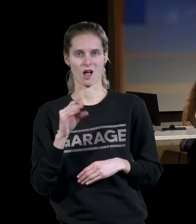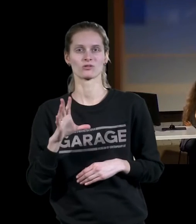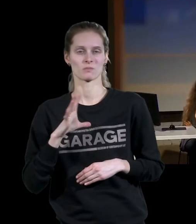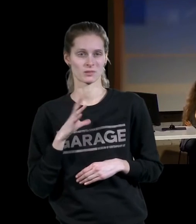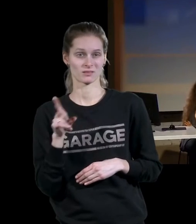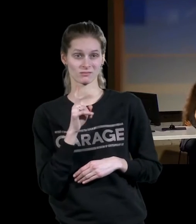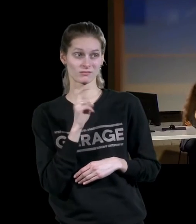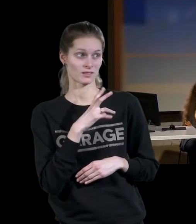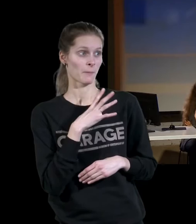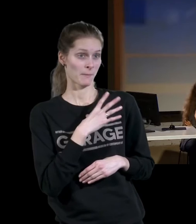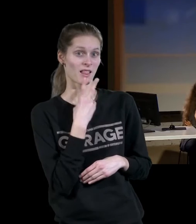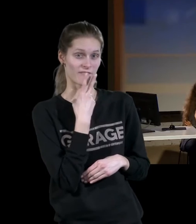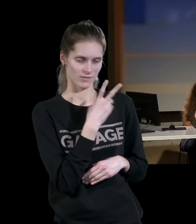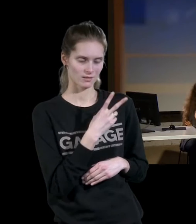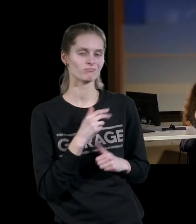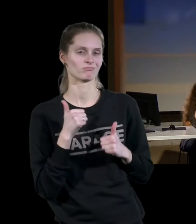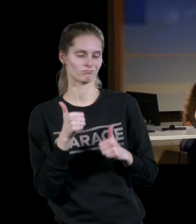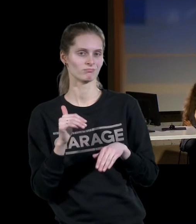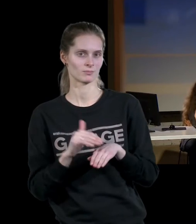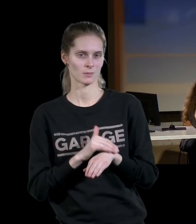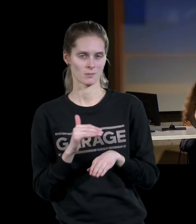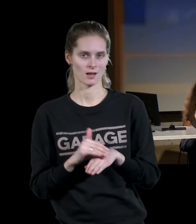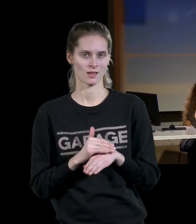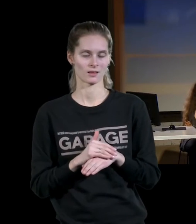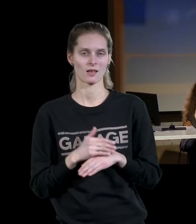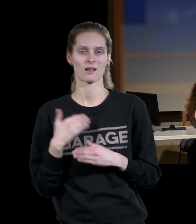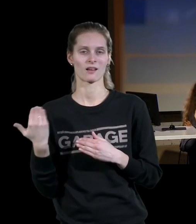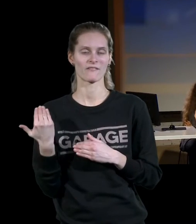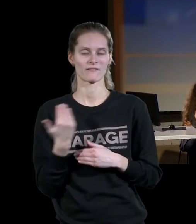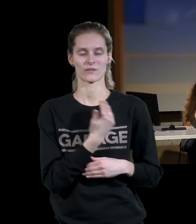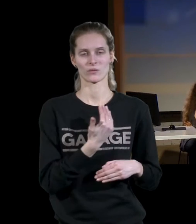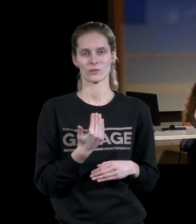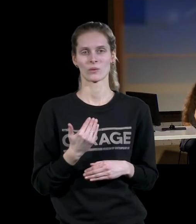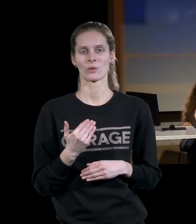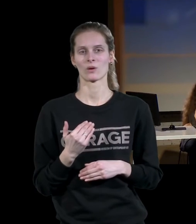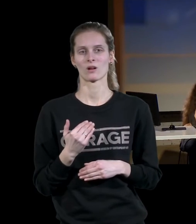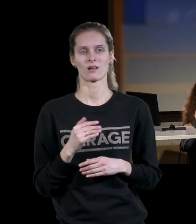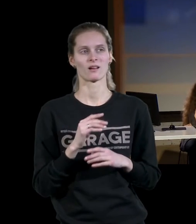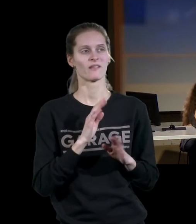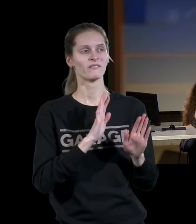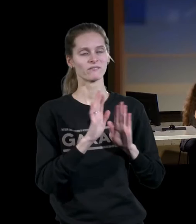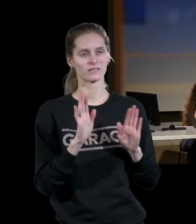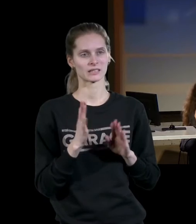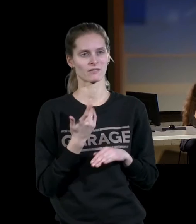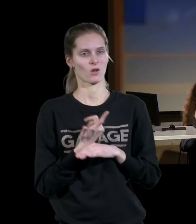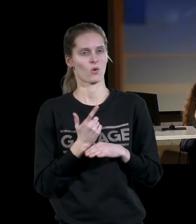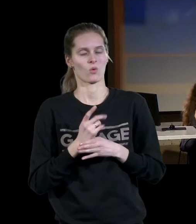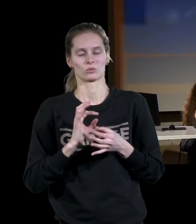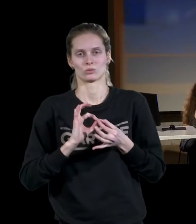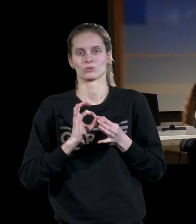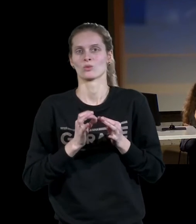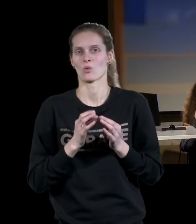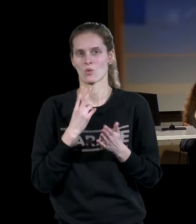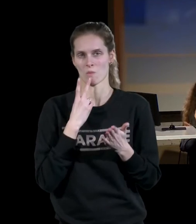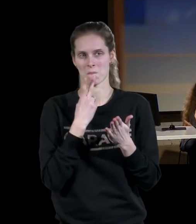вы воспользовались этим случаем, потому что это работа, которая... Очень сложно показывать в репродукциях, и